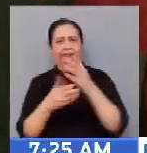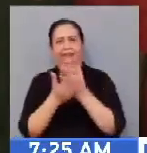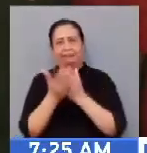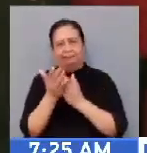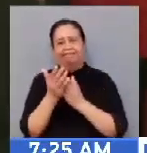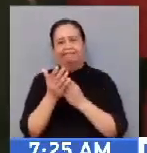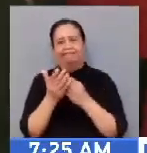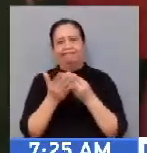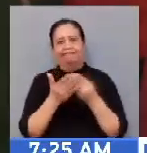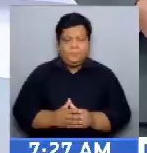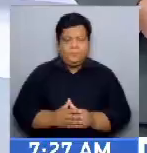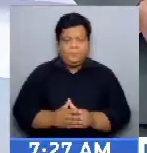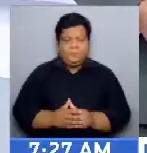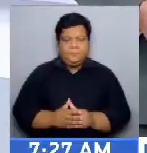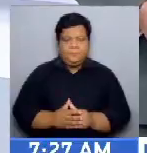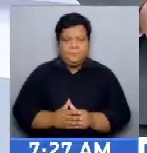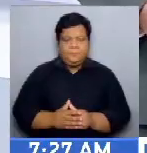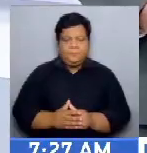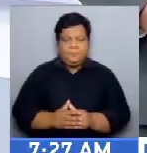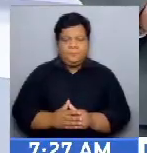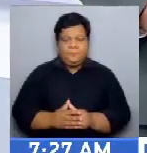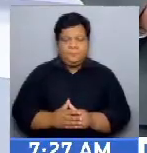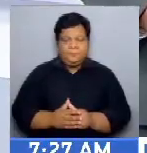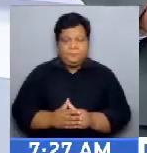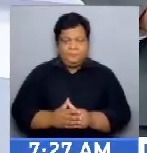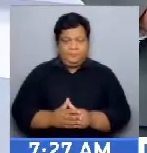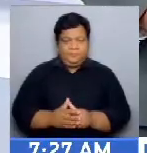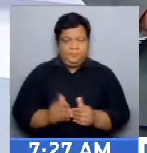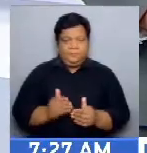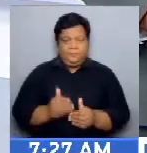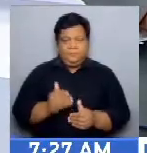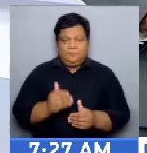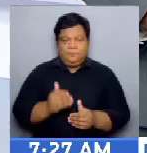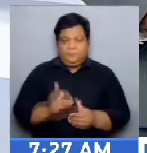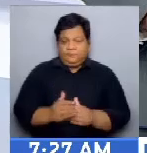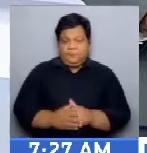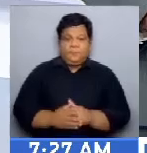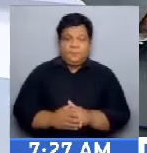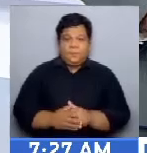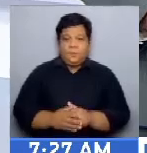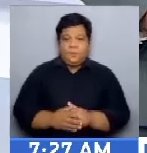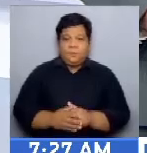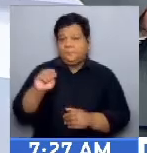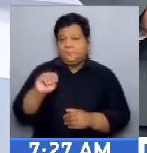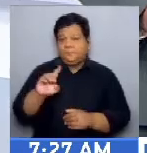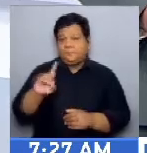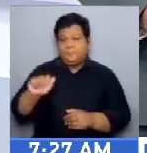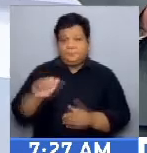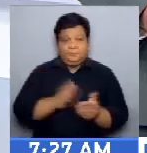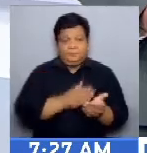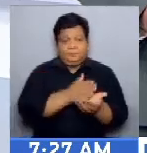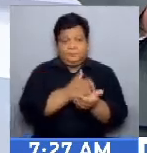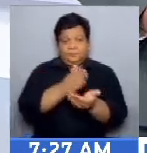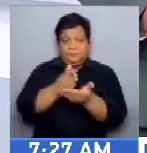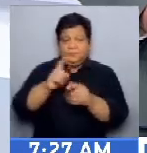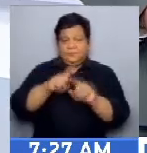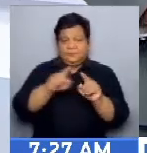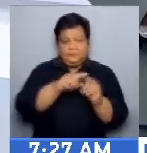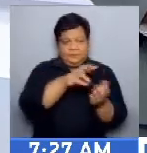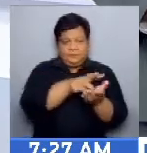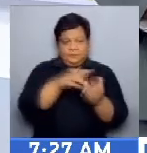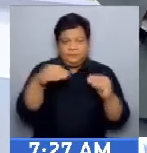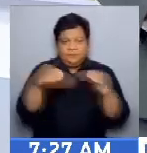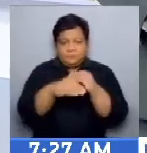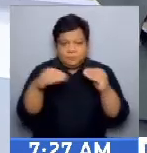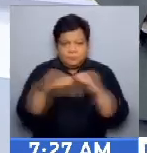muna tayo sa studio. Sinuyod ng MMDA ang ilang kalsada sa Maynila para manita at maghatak ng mga sasakyang ilegal na